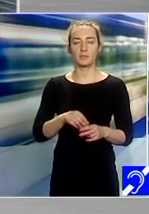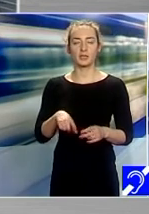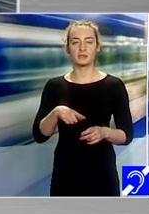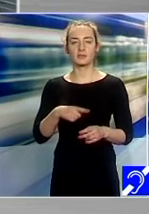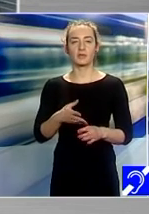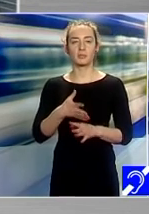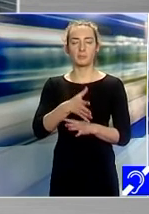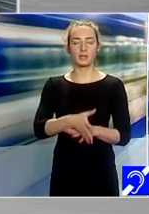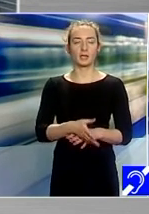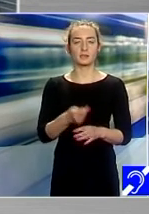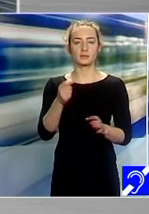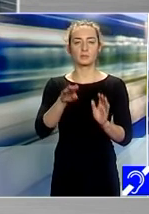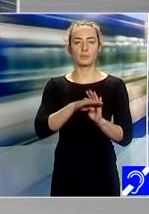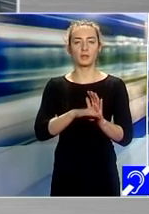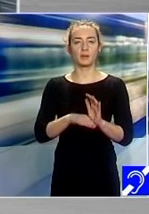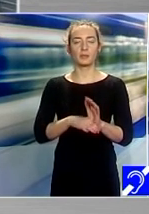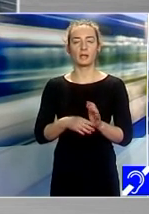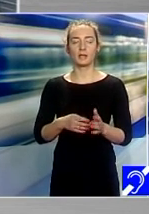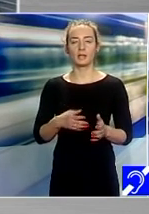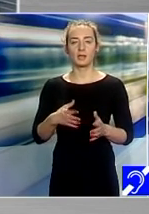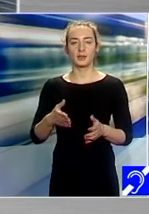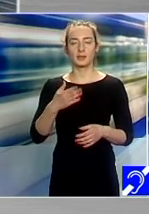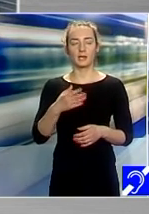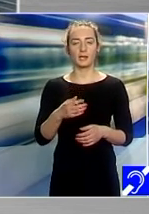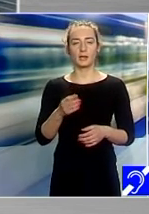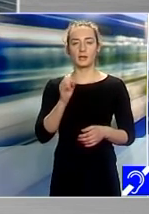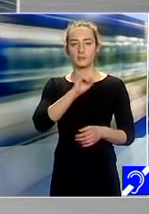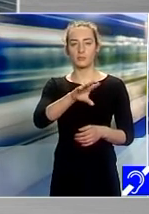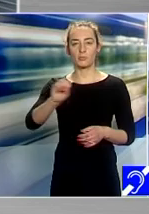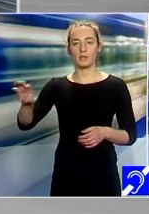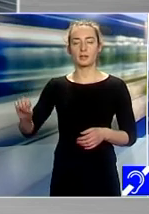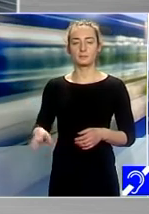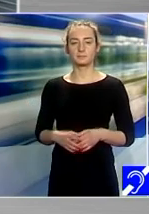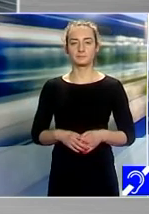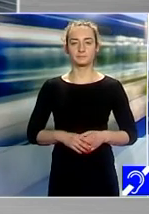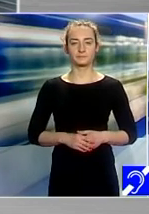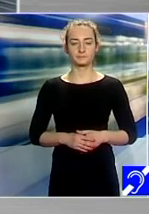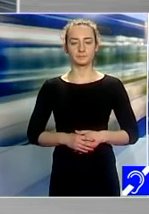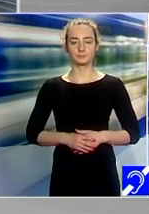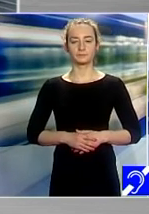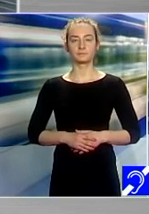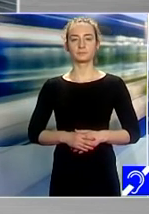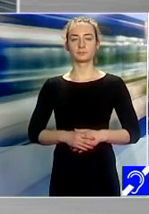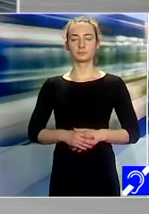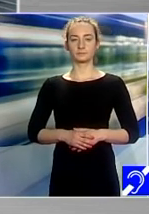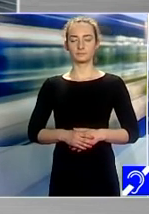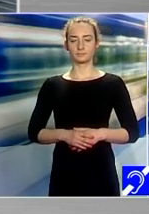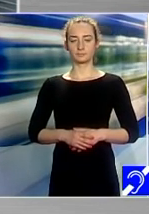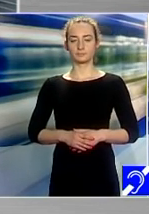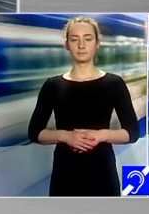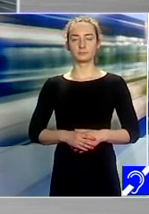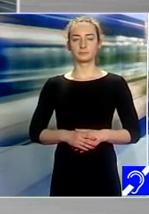Mai ales că sunt atâtea programe unde ar putea beneficia. Sigur, sau de care ar putea... de familie este practic primul eșalon la care pacienta ajunge de